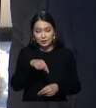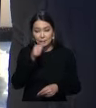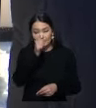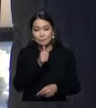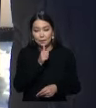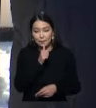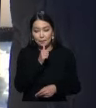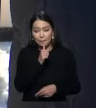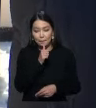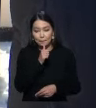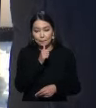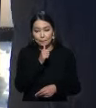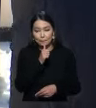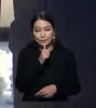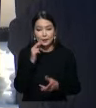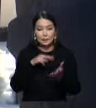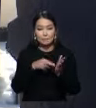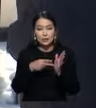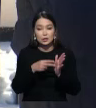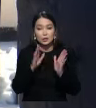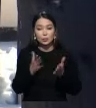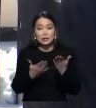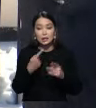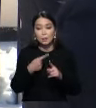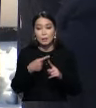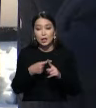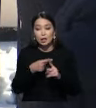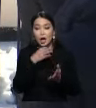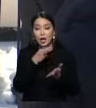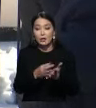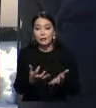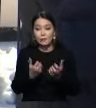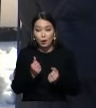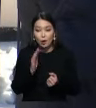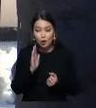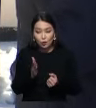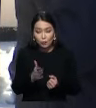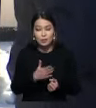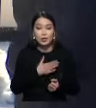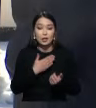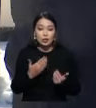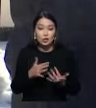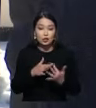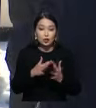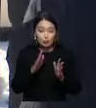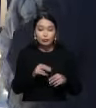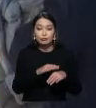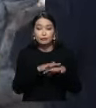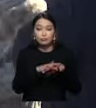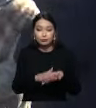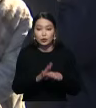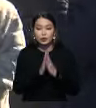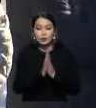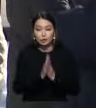месяца проект будет, если положительное заключение получим, мы на мартовской сессии мы будем запрашивать деньги уже на